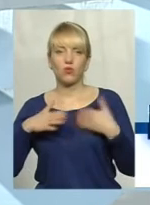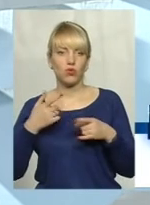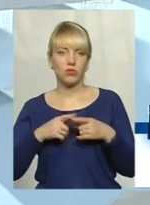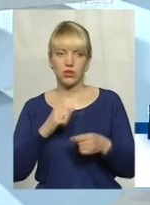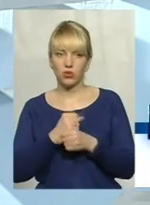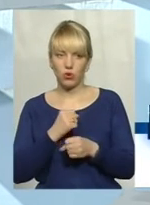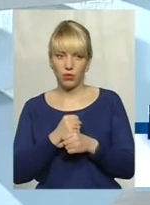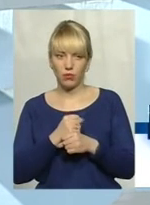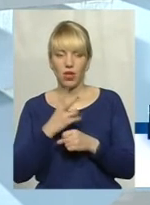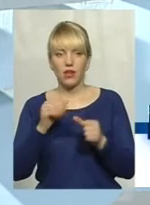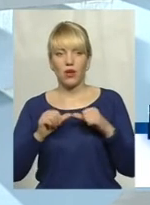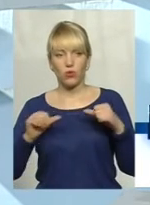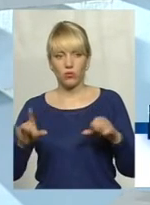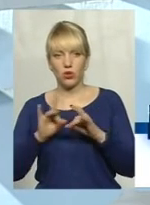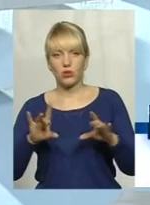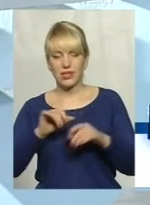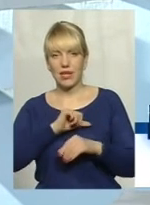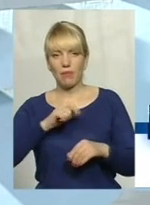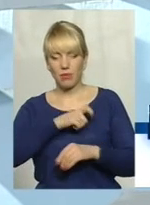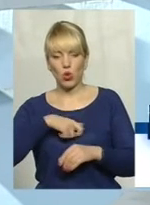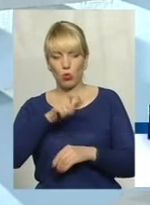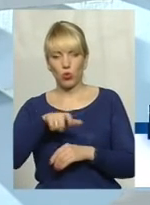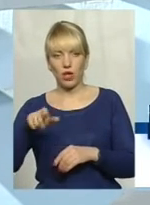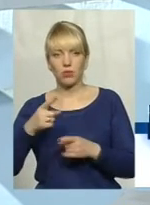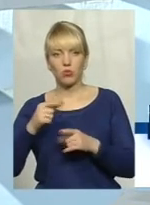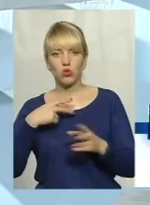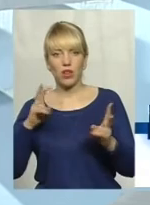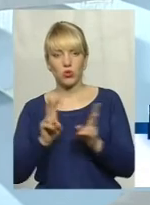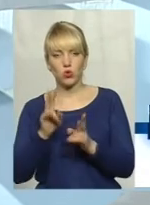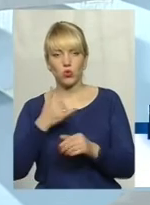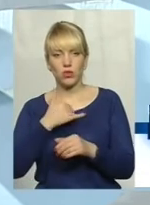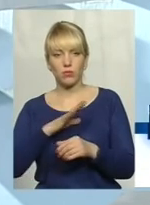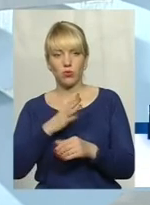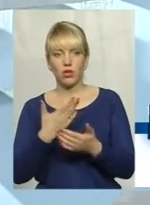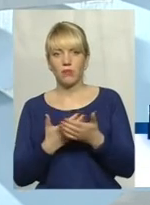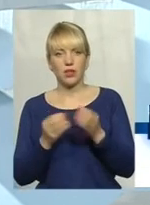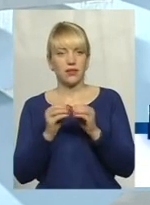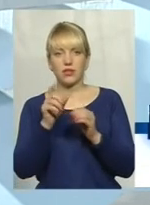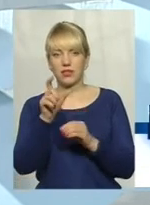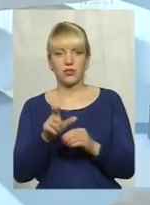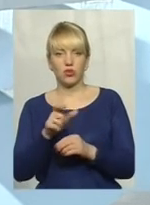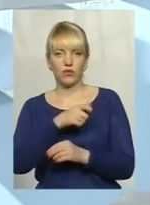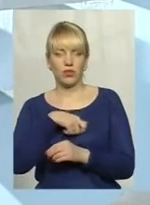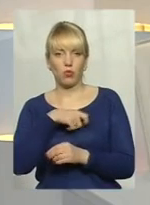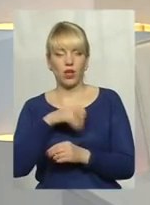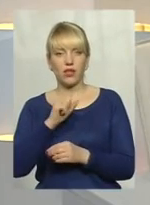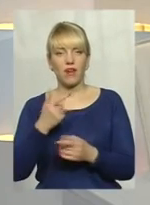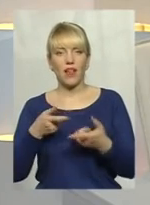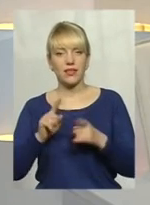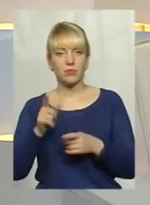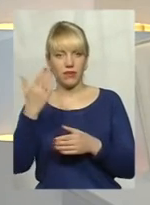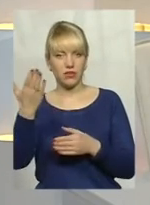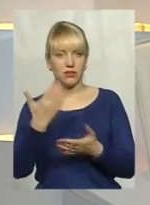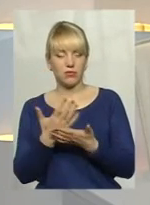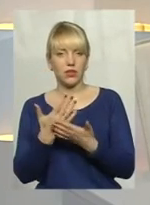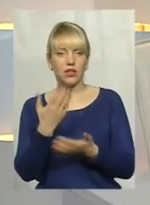там навіть на комісії розповісти самим депутатам, тому що в нас на зустрічах було, там, здається, максимум 10 депутатів, а насправді їх там